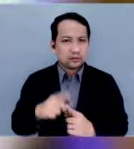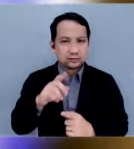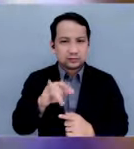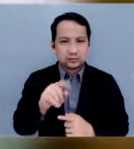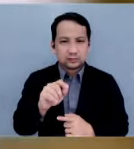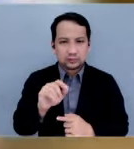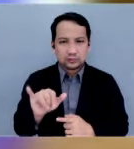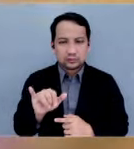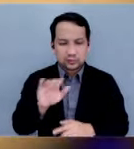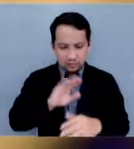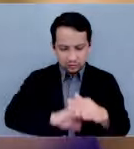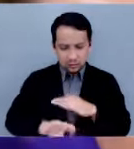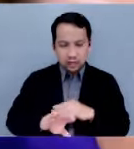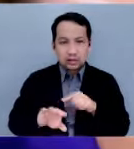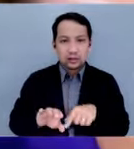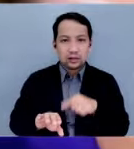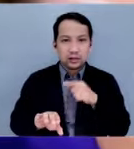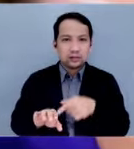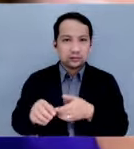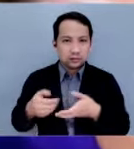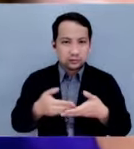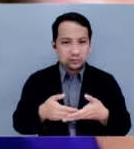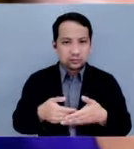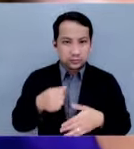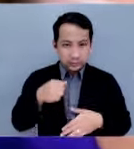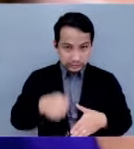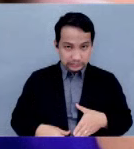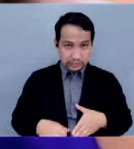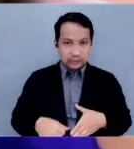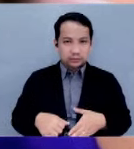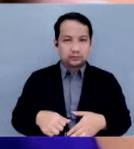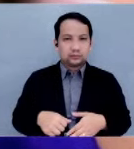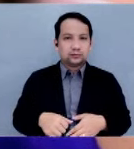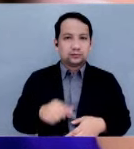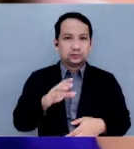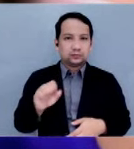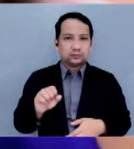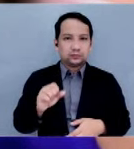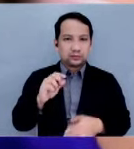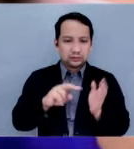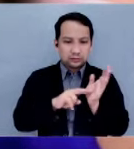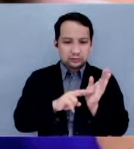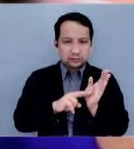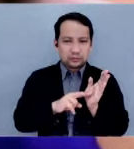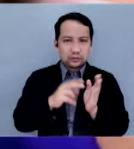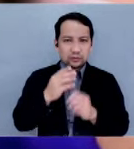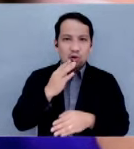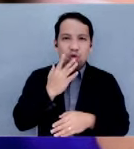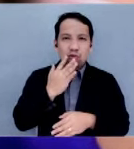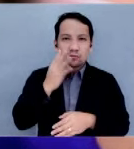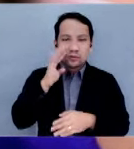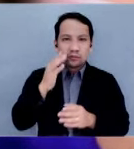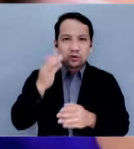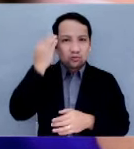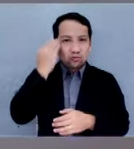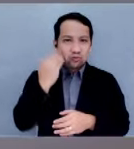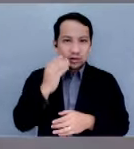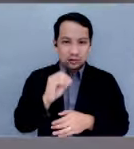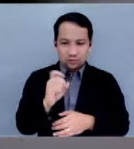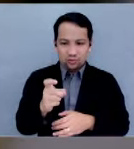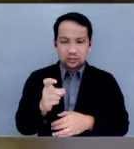Pagkapanganak ko po sa kanya, cesarean section po kasi ako, naging violet baby po kasi siya. So kulang po siya sa oxygen ng sa